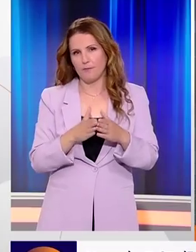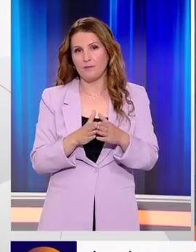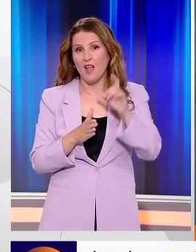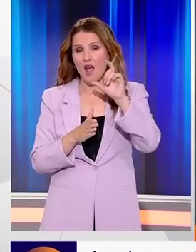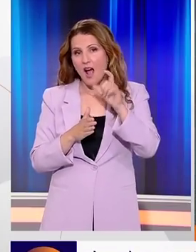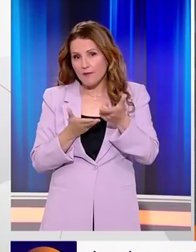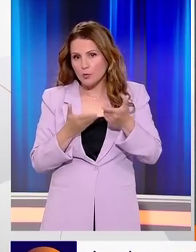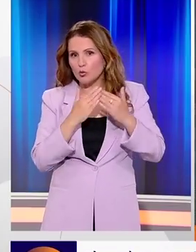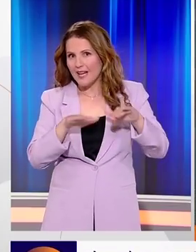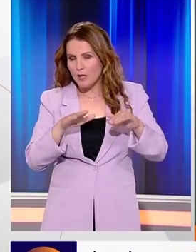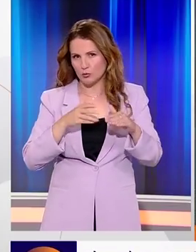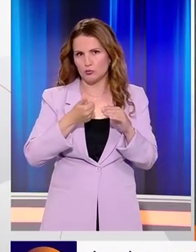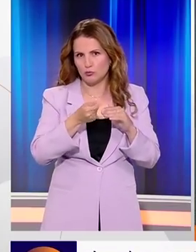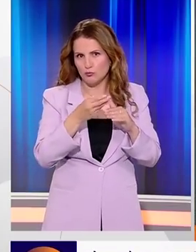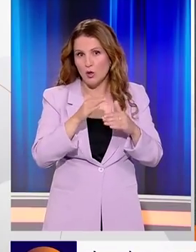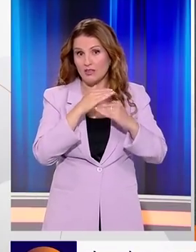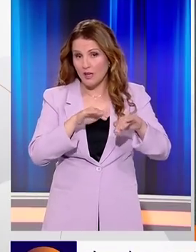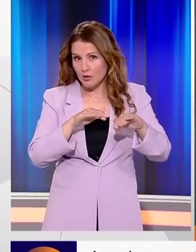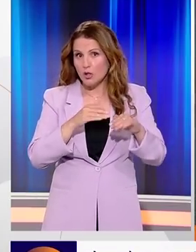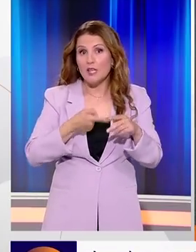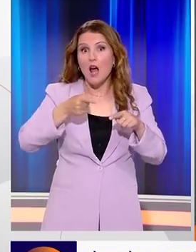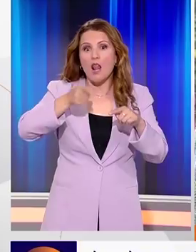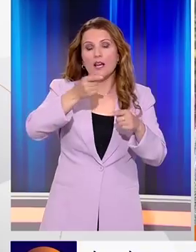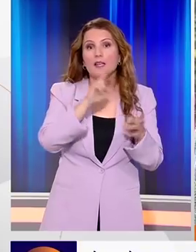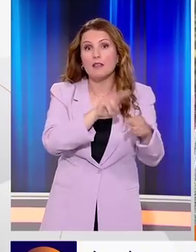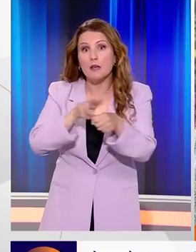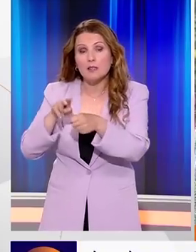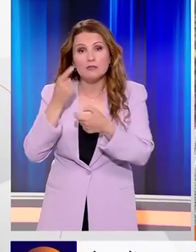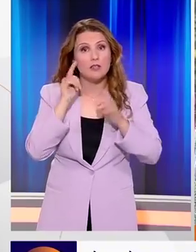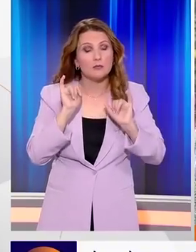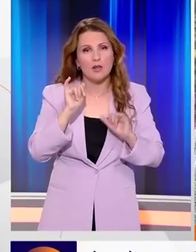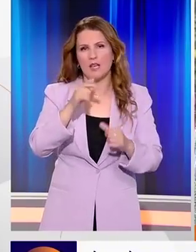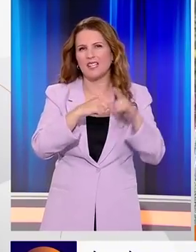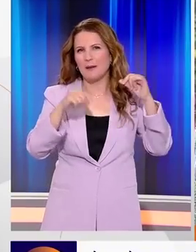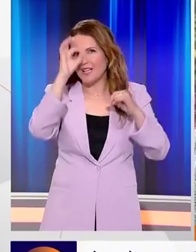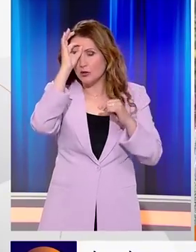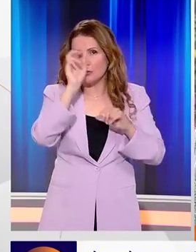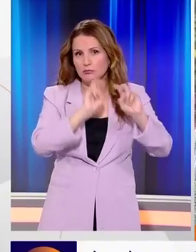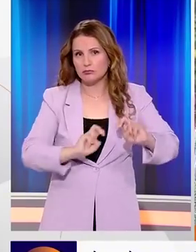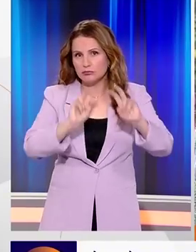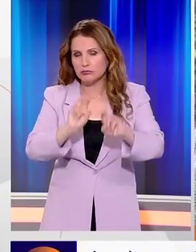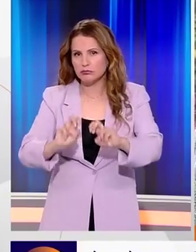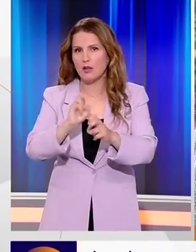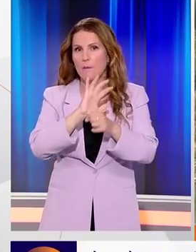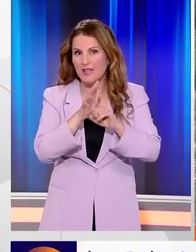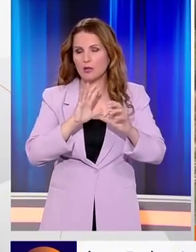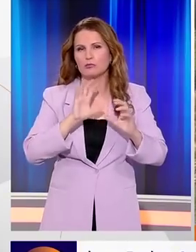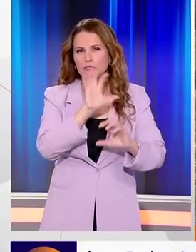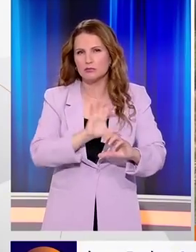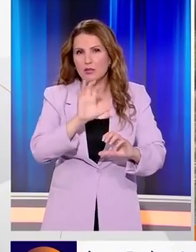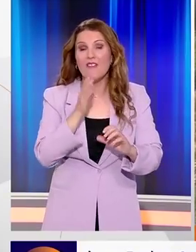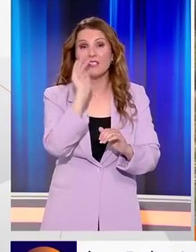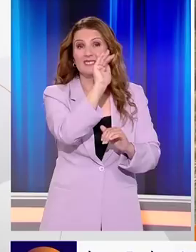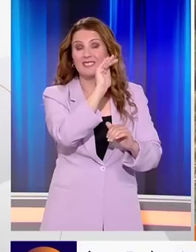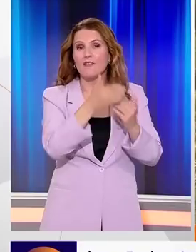Αυτός είναι όμως ο τελικός απολογισμός της φρικιαστικής δράσης του Ορέστη. Οι κυπριακές αρχές για να διαλευκάνουν πλήρως τη συγκλονιστική υπόθεση έχουν